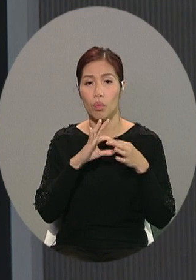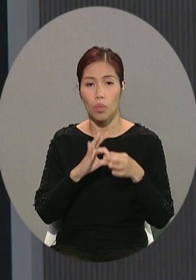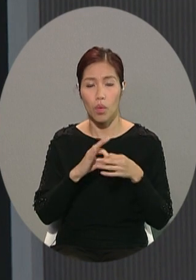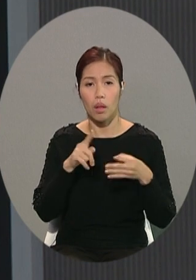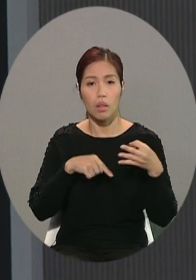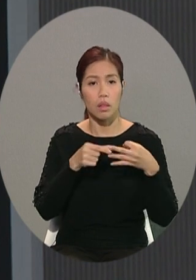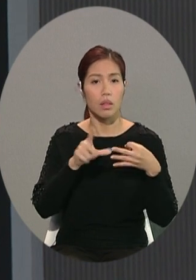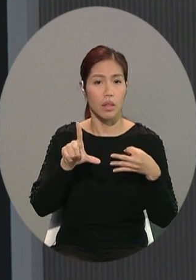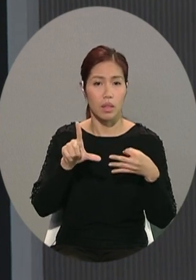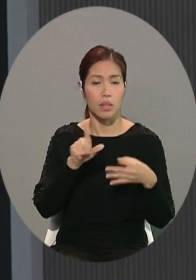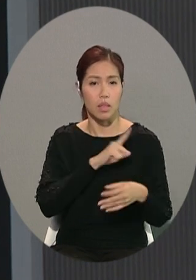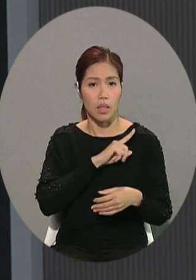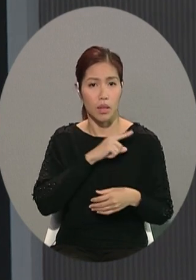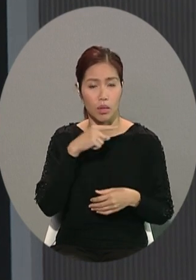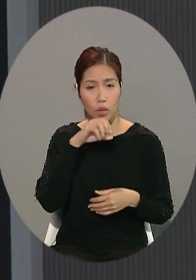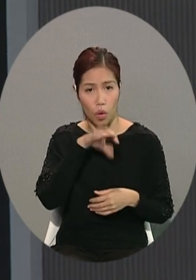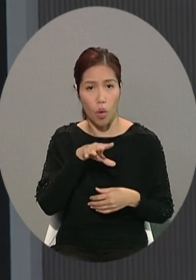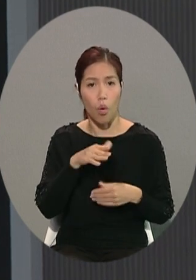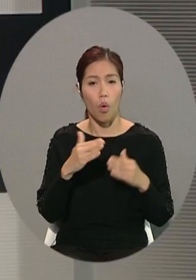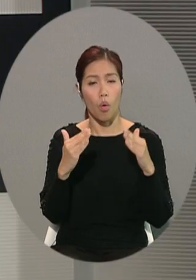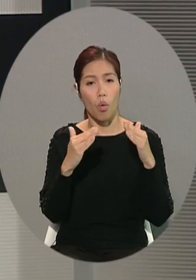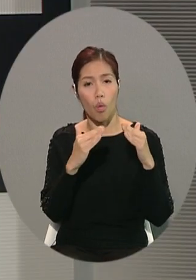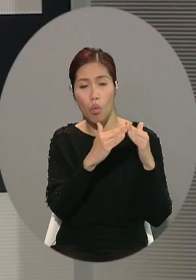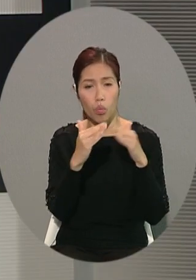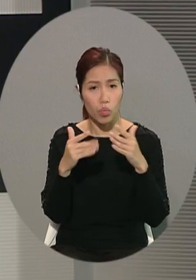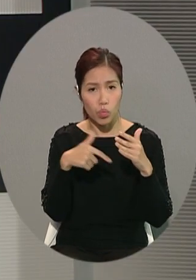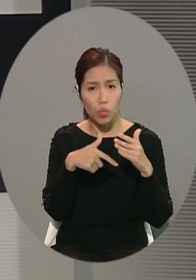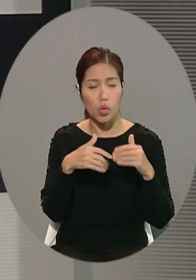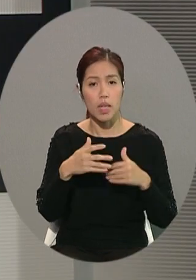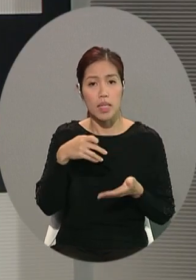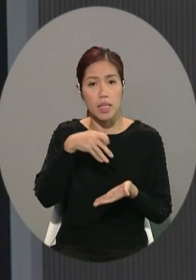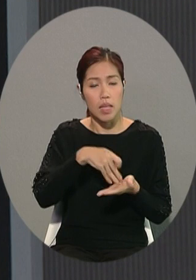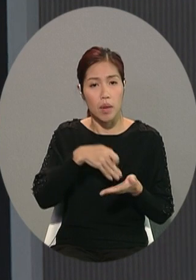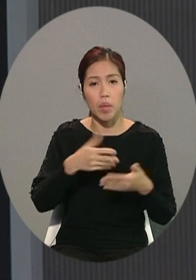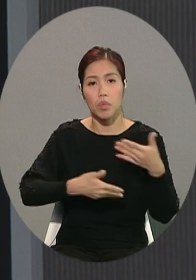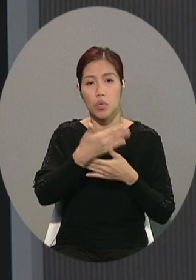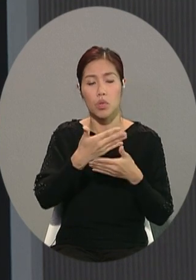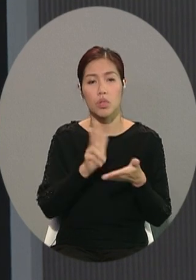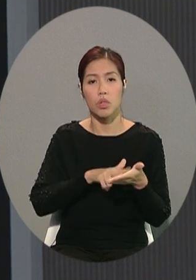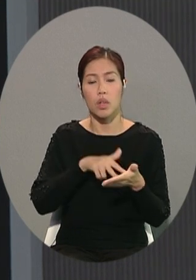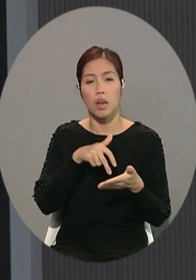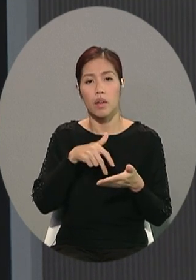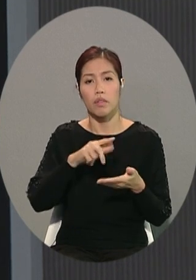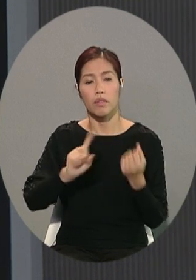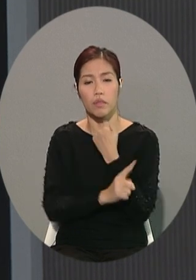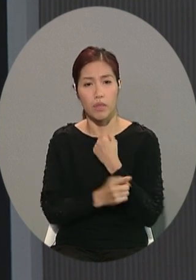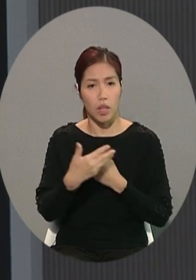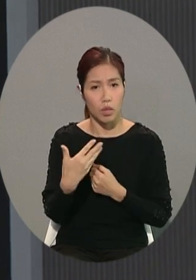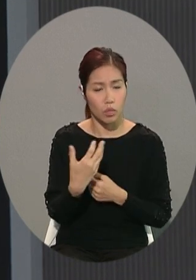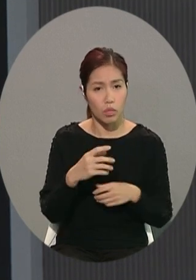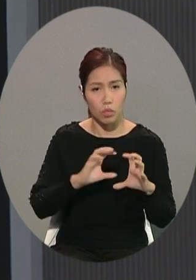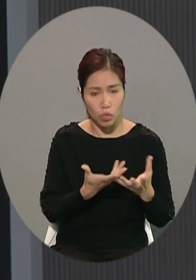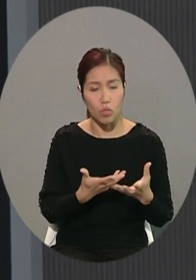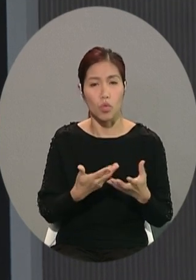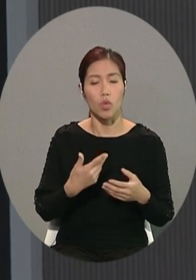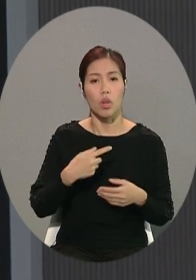先生啦，咁自己話啦喺呢個嘅屋苑入面啦，當參選呢個業主立案法團，咁得到街坊信任及支持，